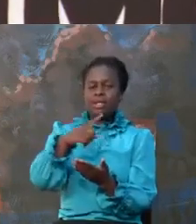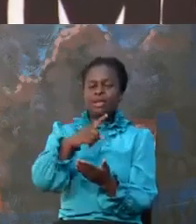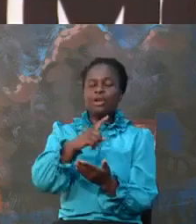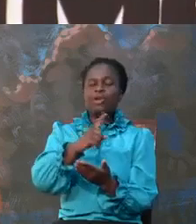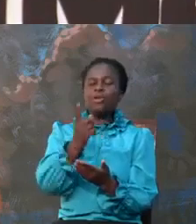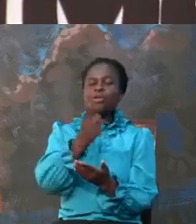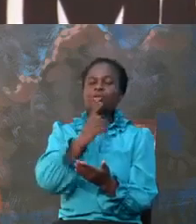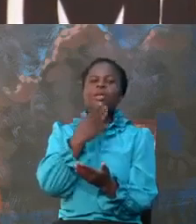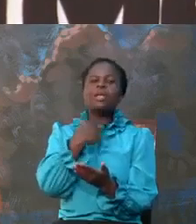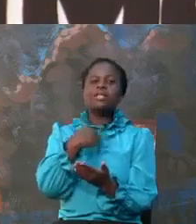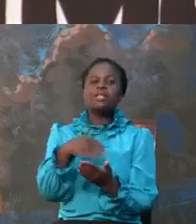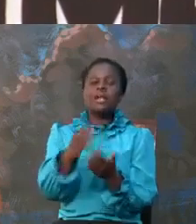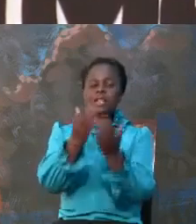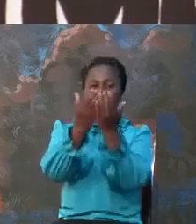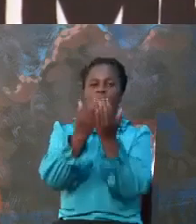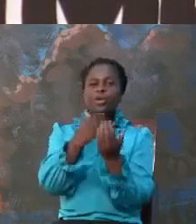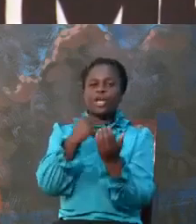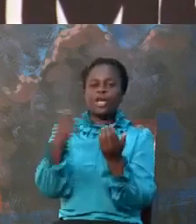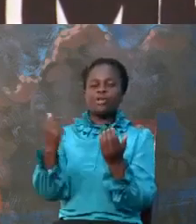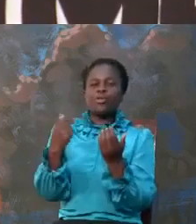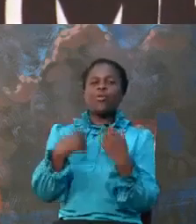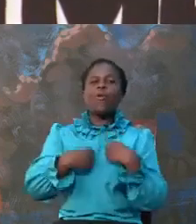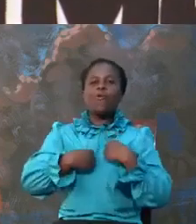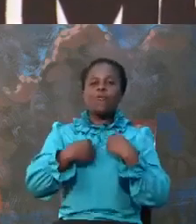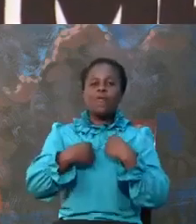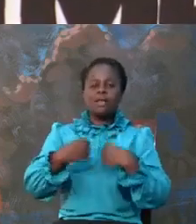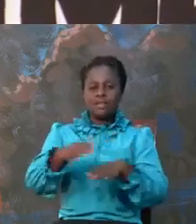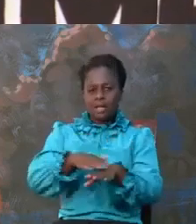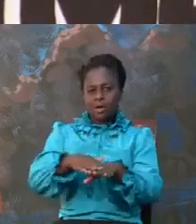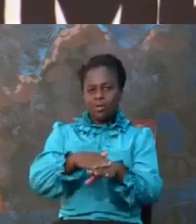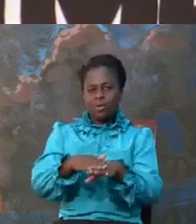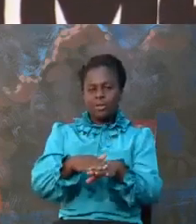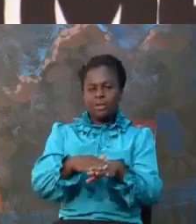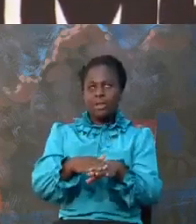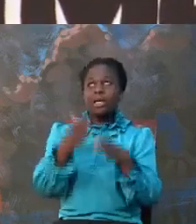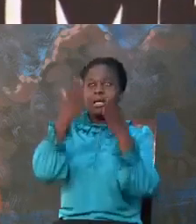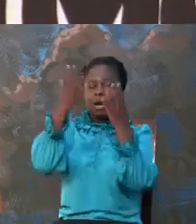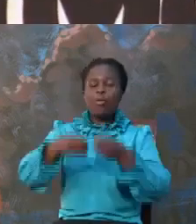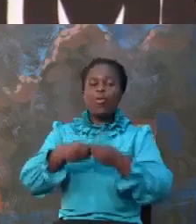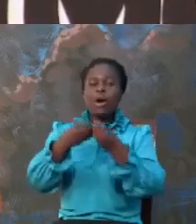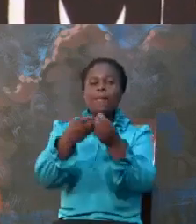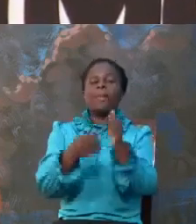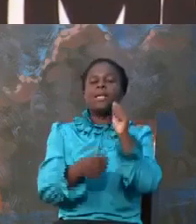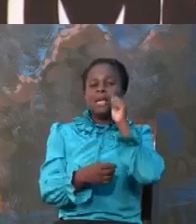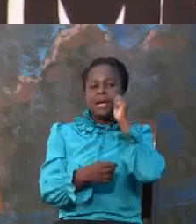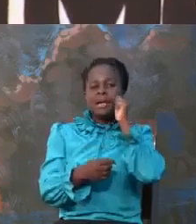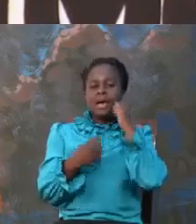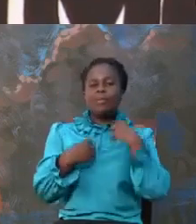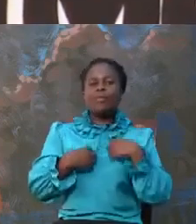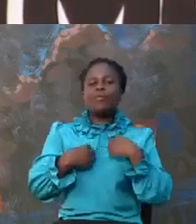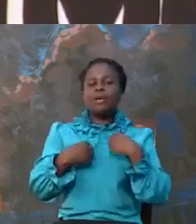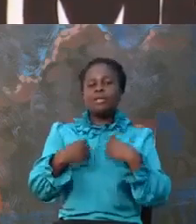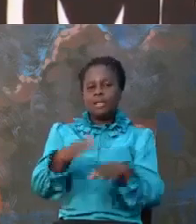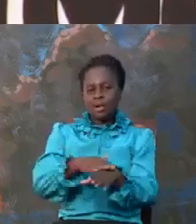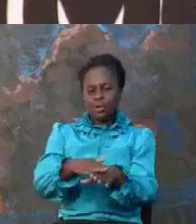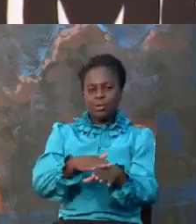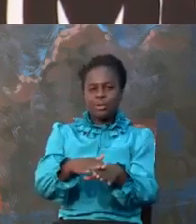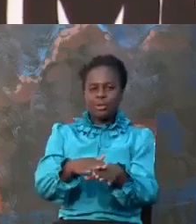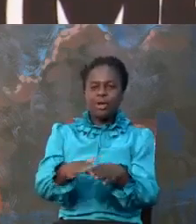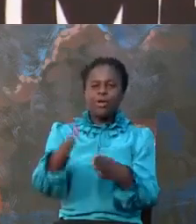tu vazi la ngozi. Na Mungu akamvika Adam vazi la ngozi kuhakikisha ya